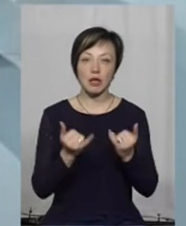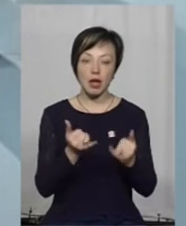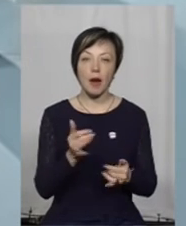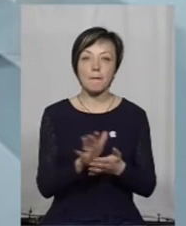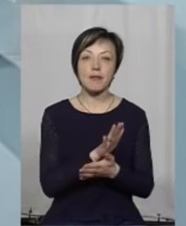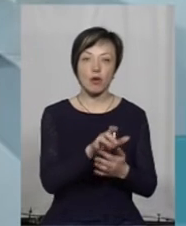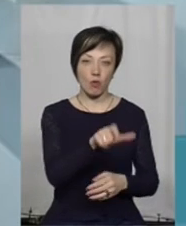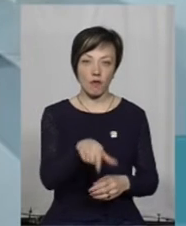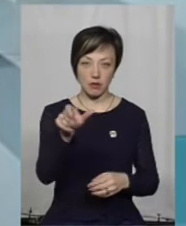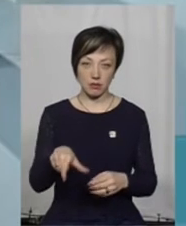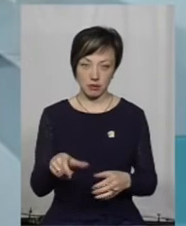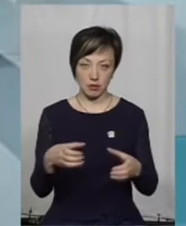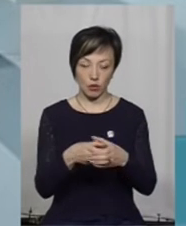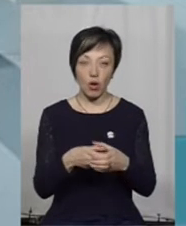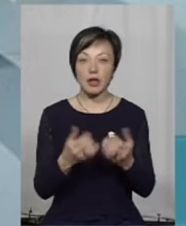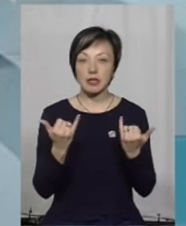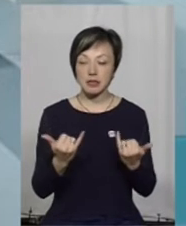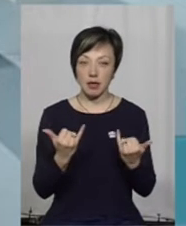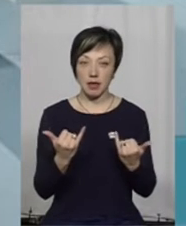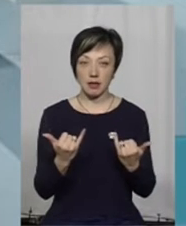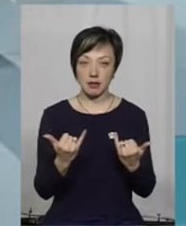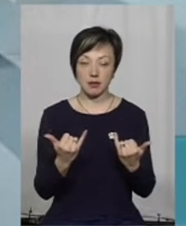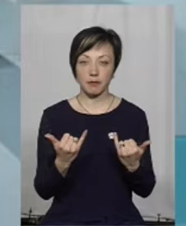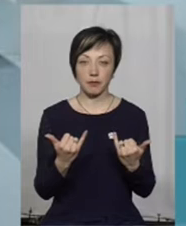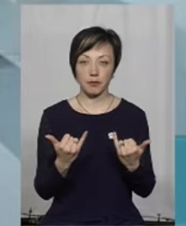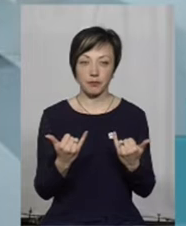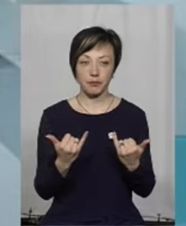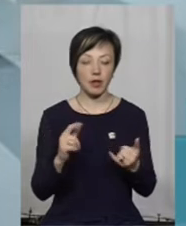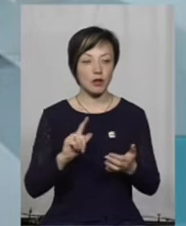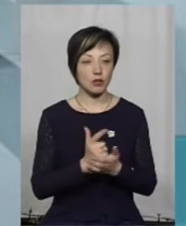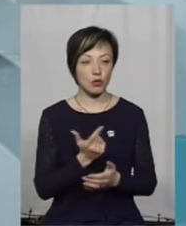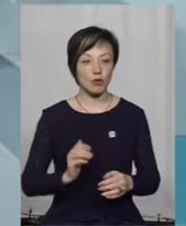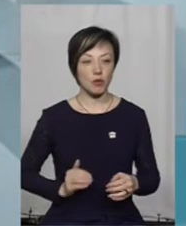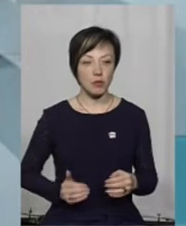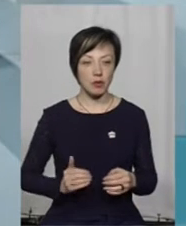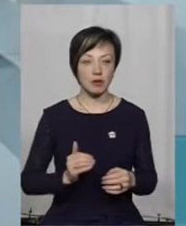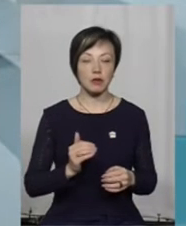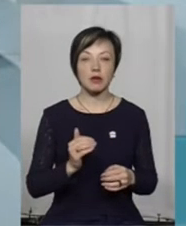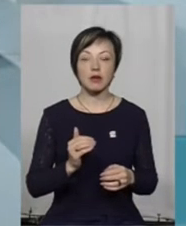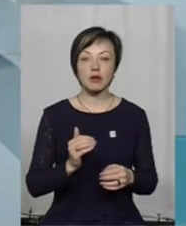пасажирів пільгової категорії. Наразі знову ж компанію «Гірс»